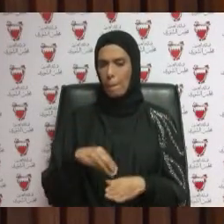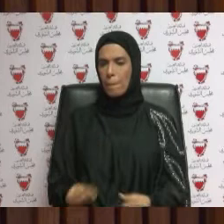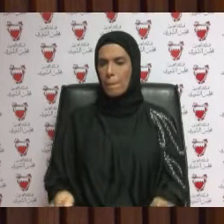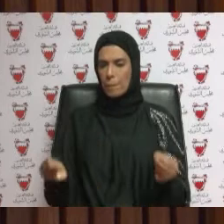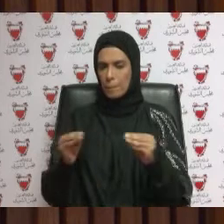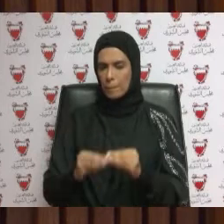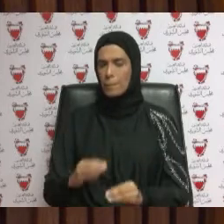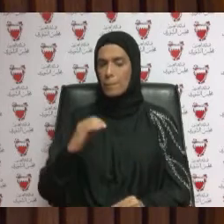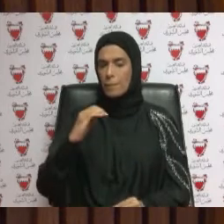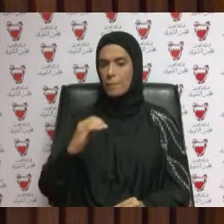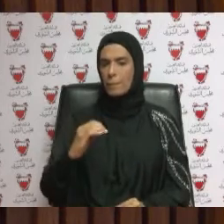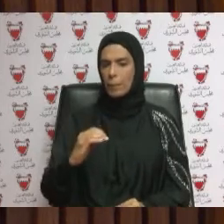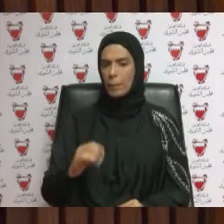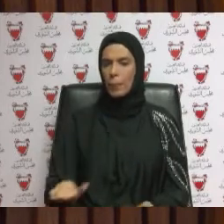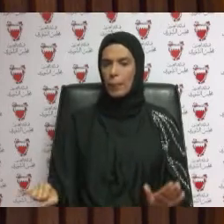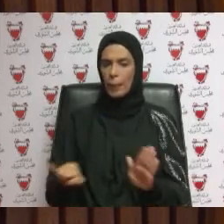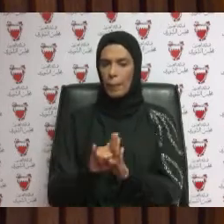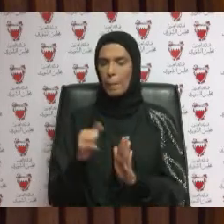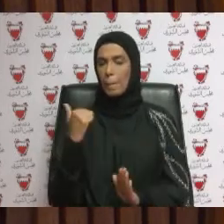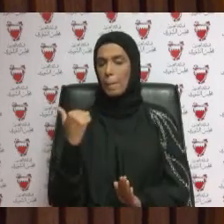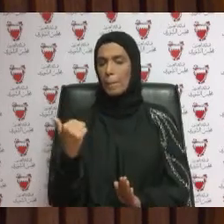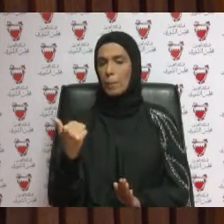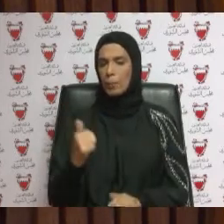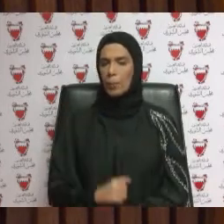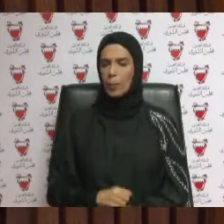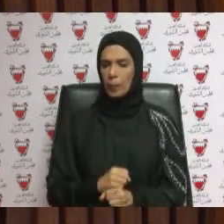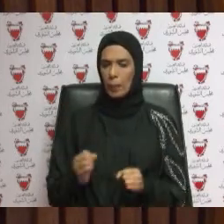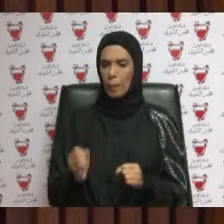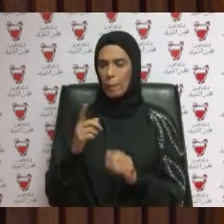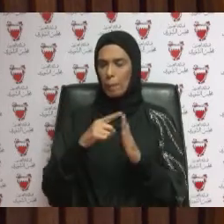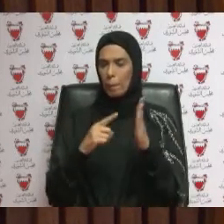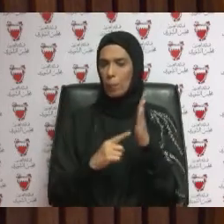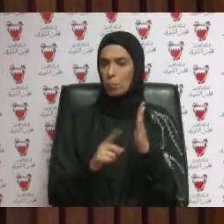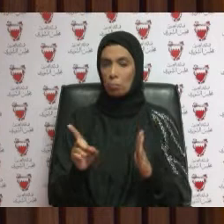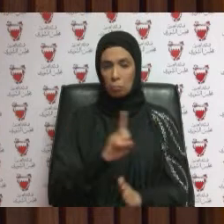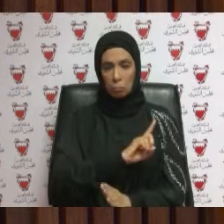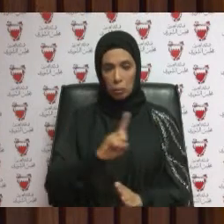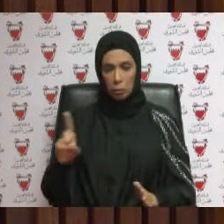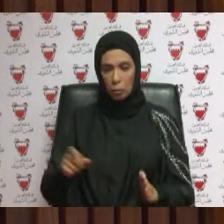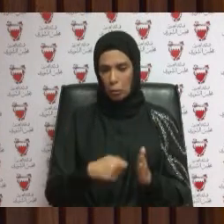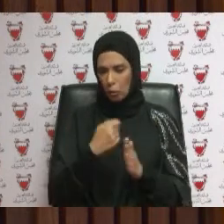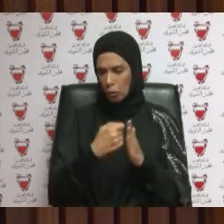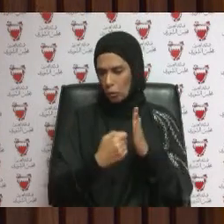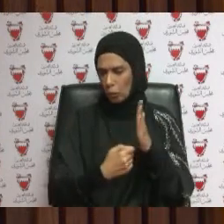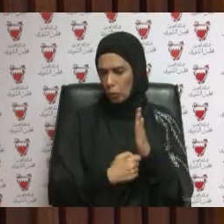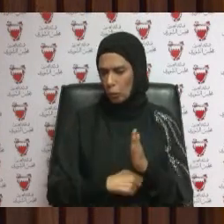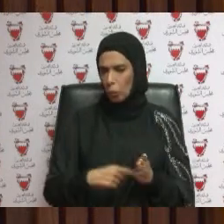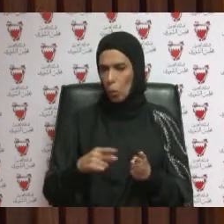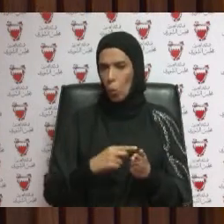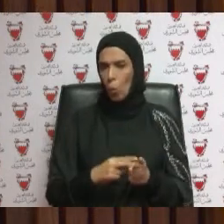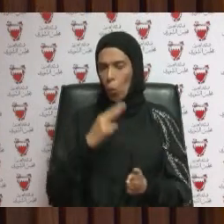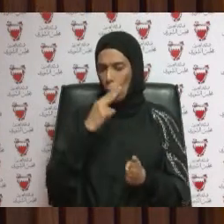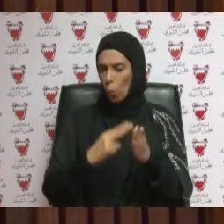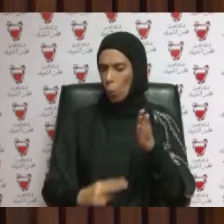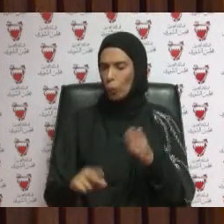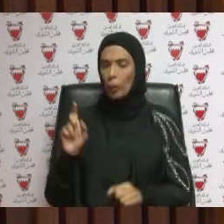الفقرة جيم إلى المادة 6 كما جاءت بمشروع القانون، بحيث لا يجوز تسجيل عقود الإيجار التي لا تتضمن